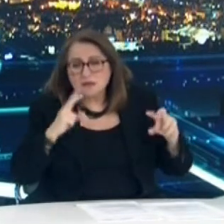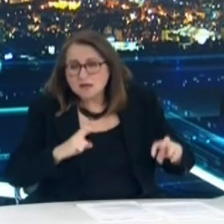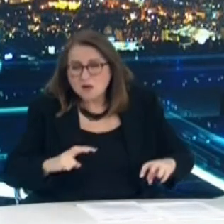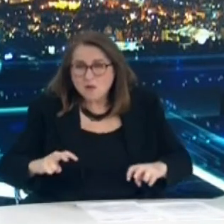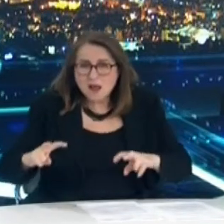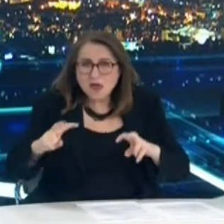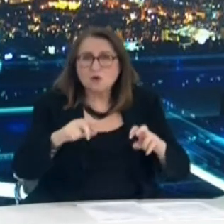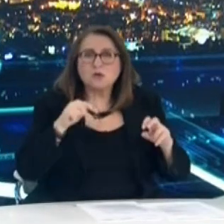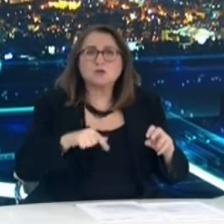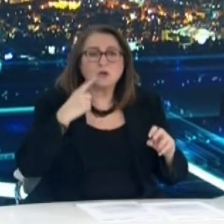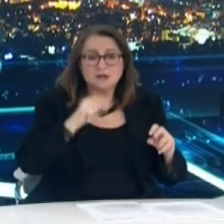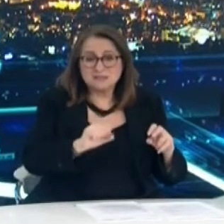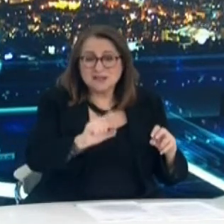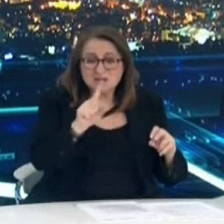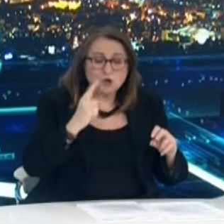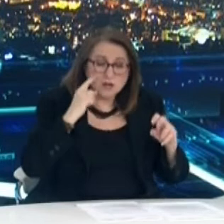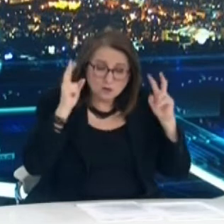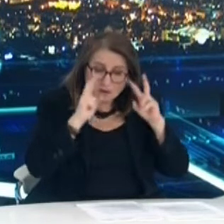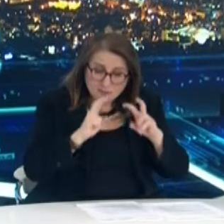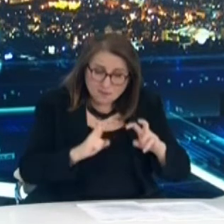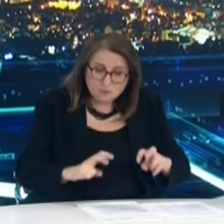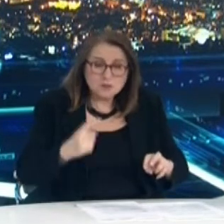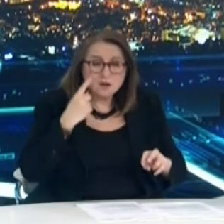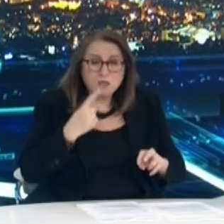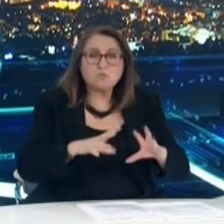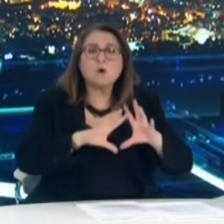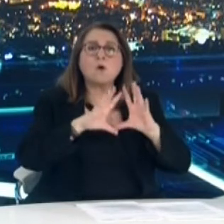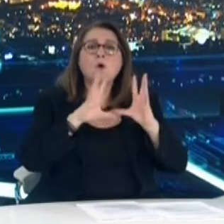διαδικασία μελέτης εντός του Σαββατοκύριακου ενός ειδικού πλαισίου με έμφαση